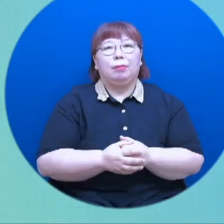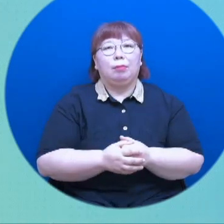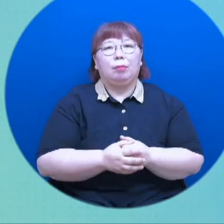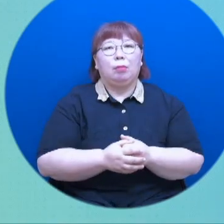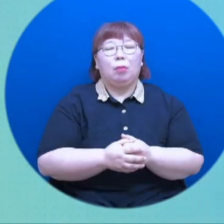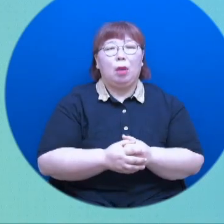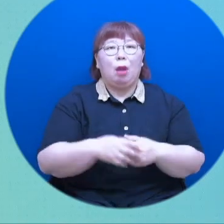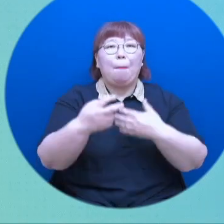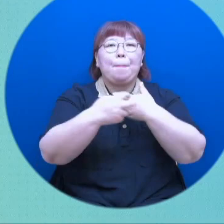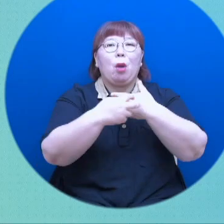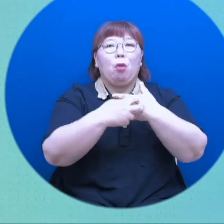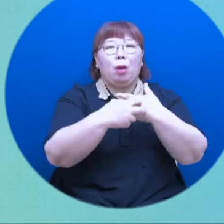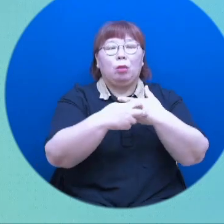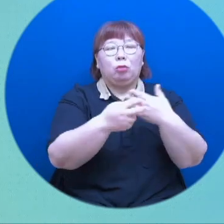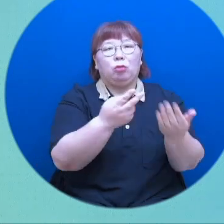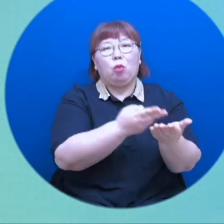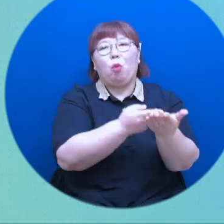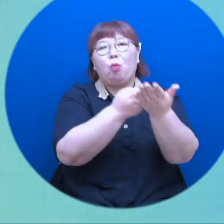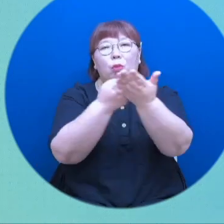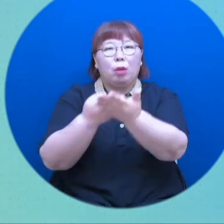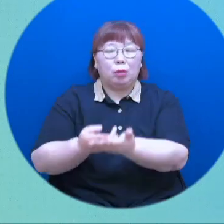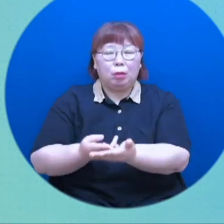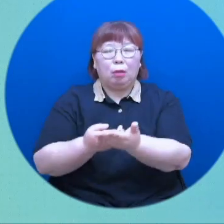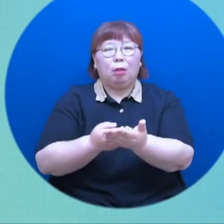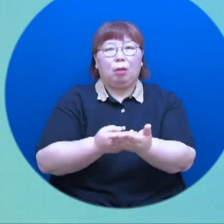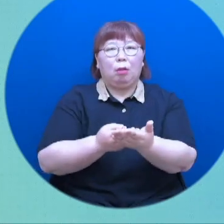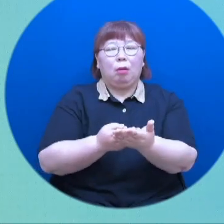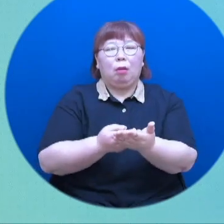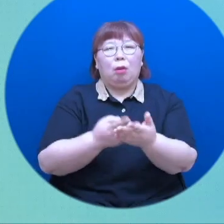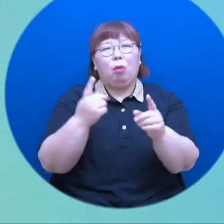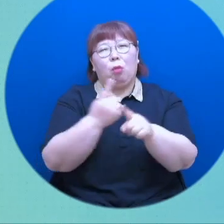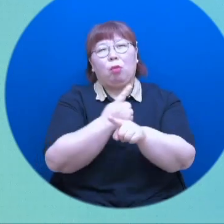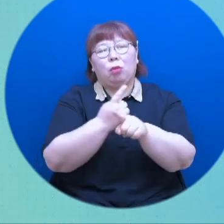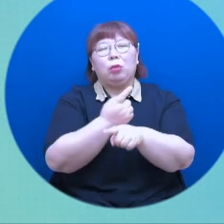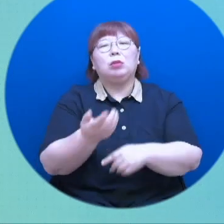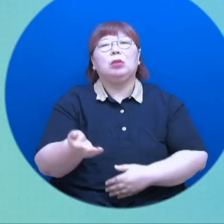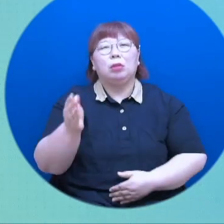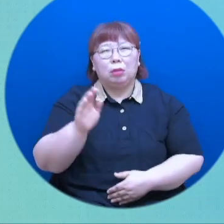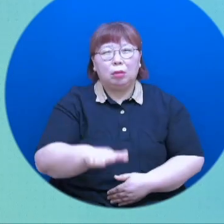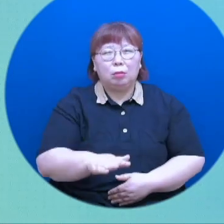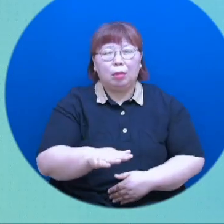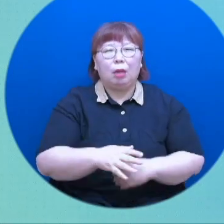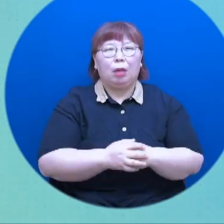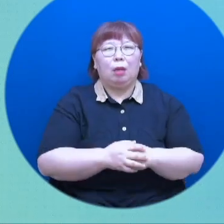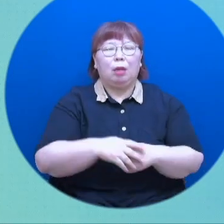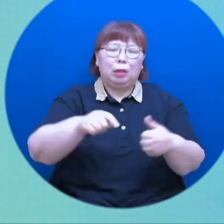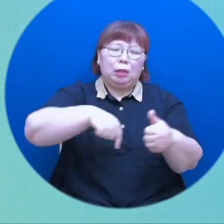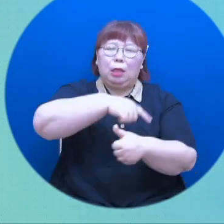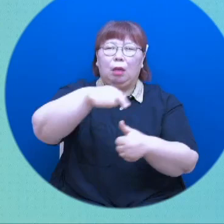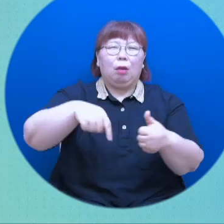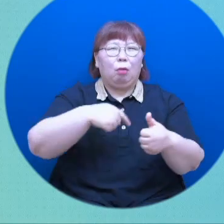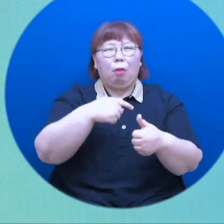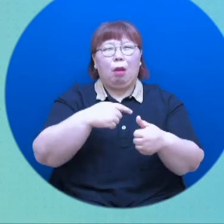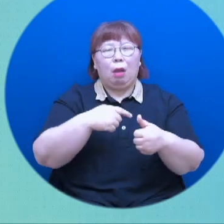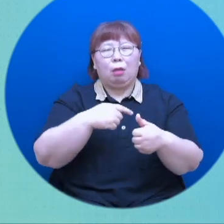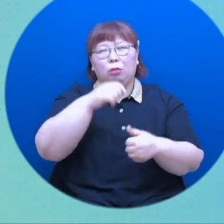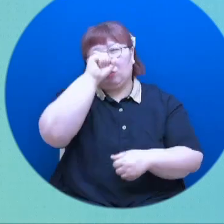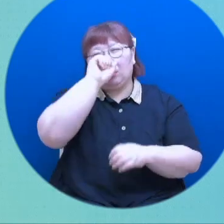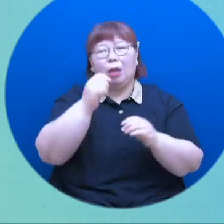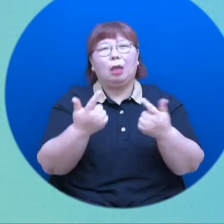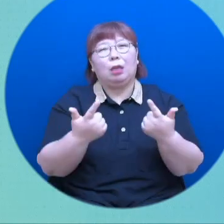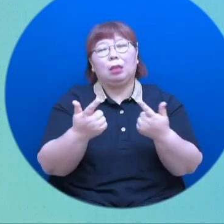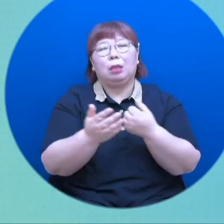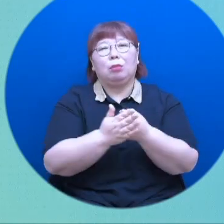야전병으로 옮겨졌죠. 치료를 받았어요. 하지만 열악한 의료 환경으로